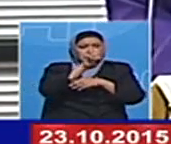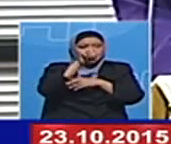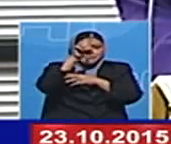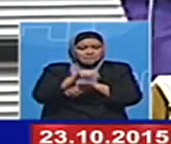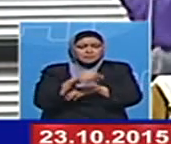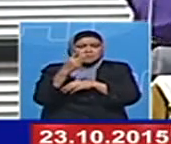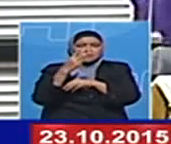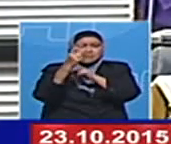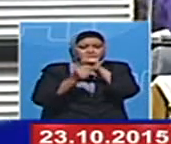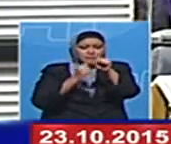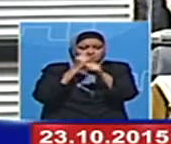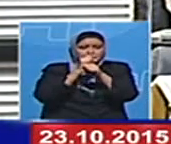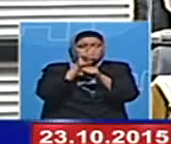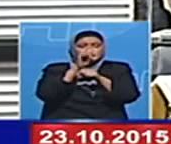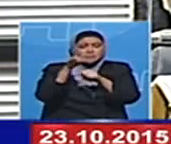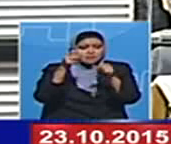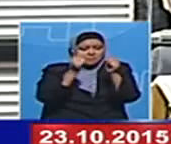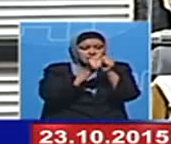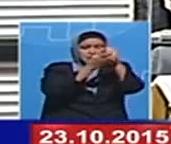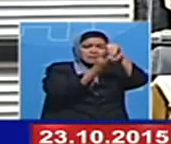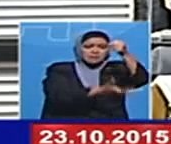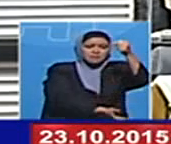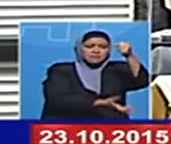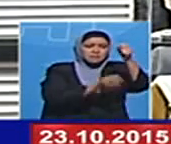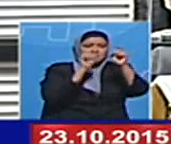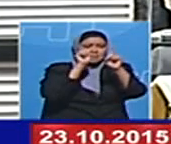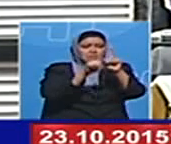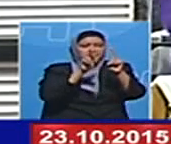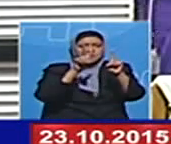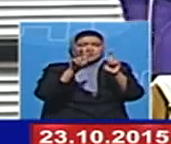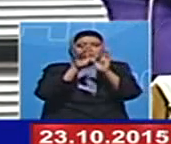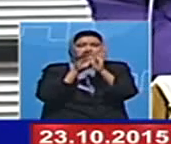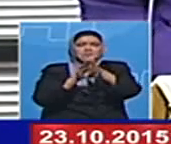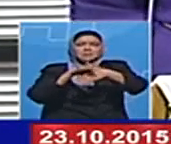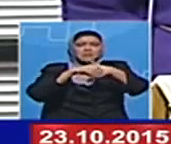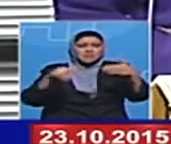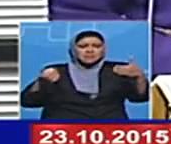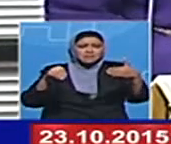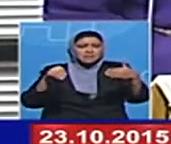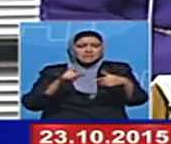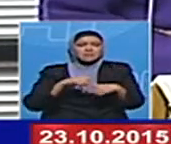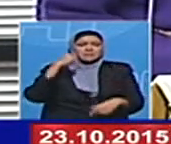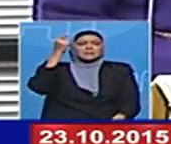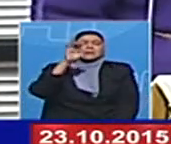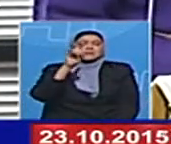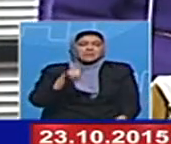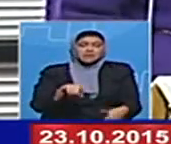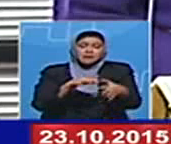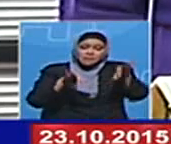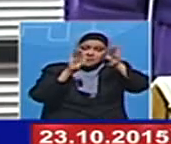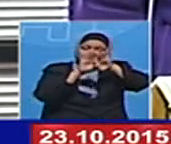2017 dengan dana sebanyak r1.2 bilion tuan yang di-pertua keutamaan